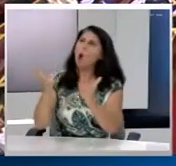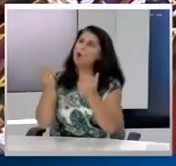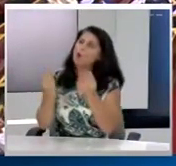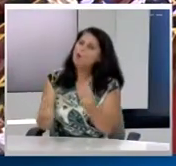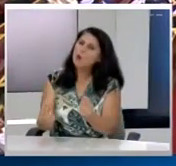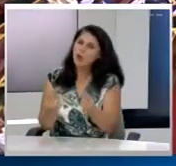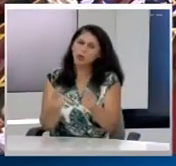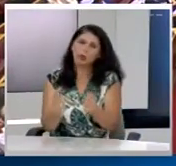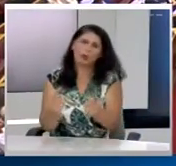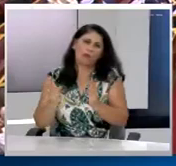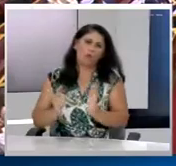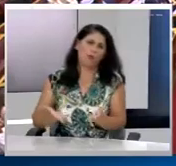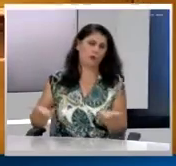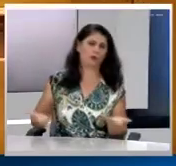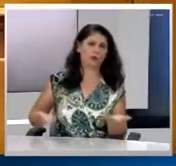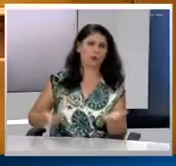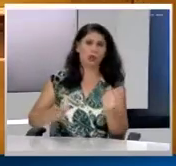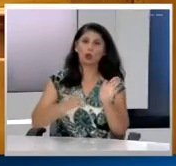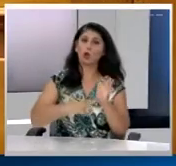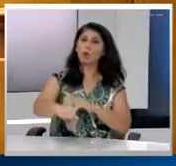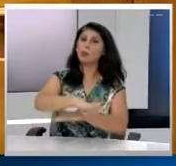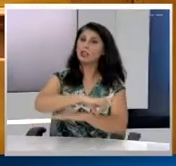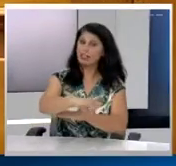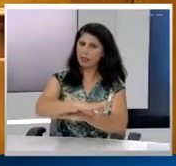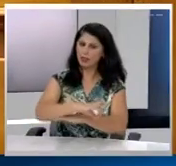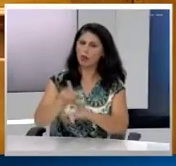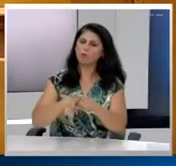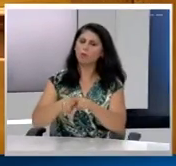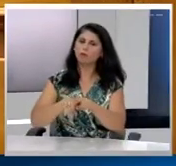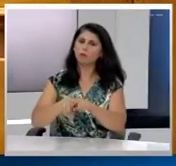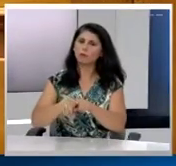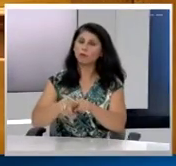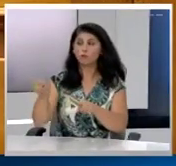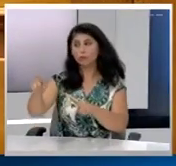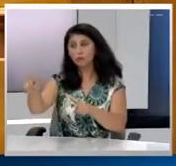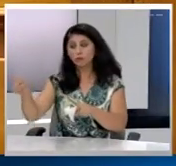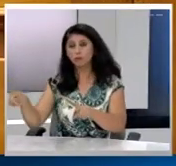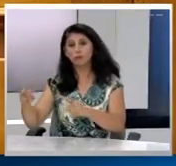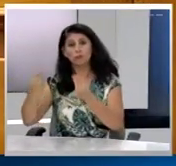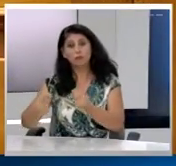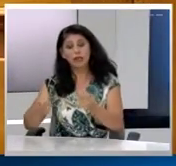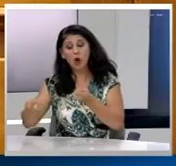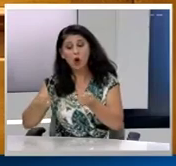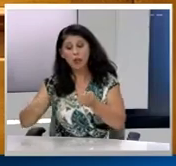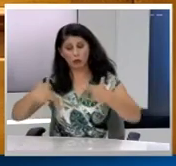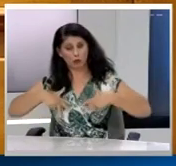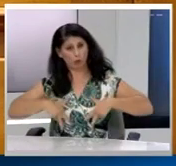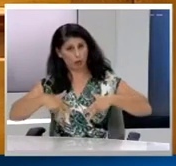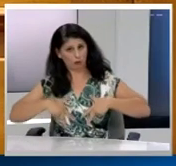τρόπο μπορούσατε το νομοσχέδιο το οποίο αφορά κατ' εσάς την καλύτερη οργάνωση του κράτους.